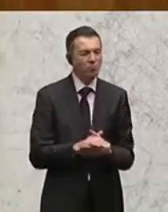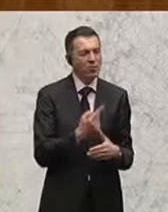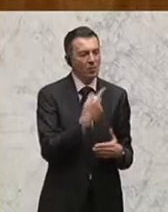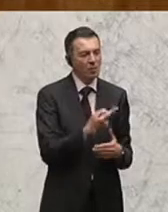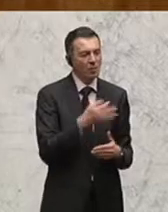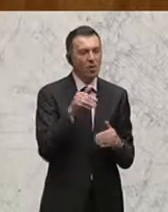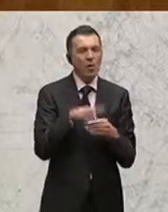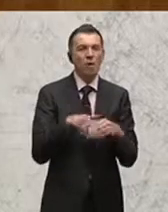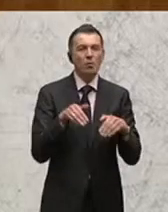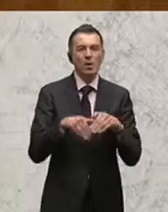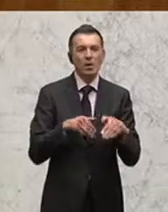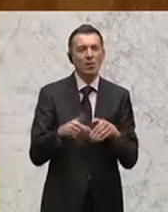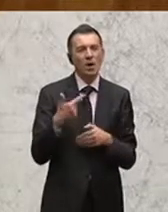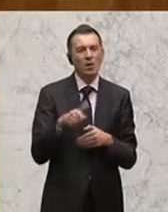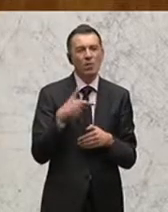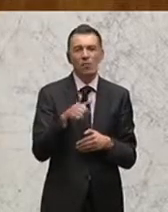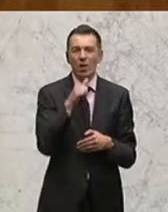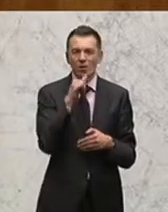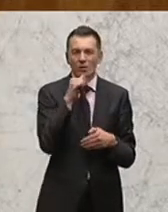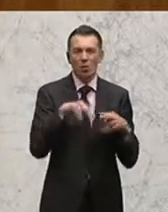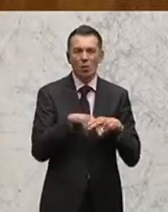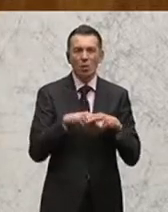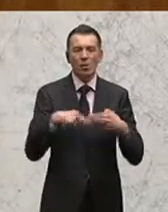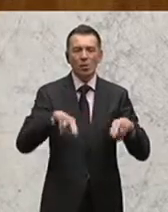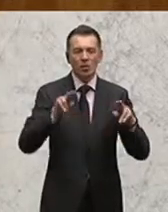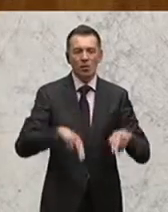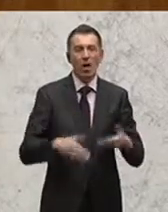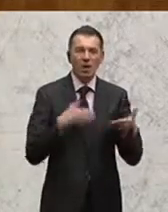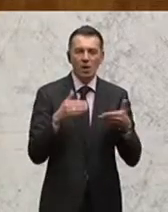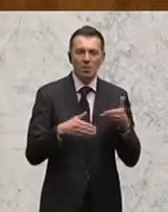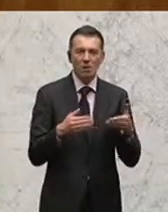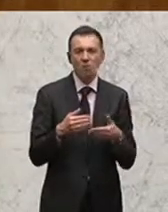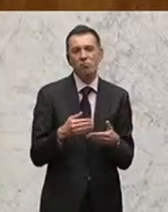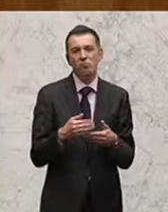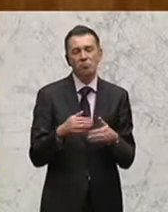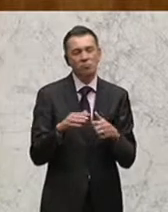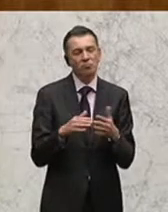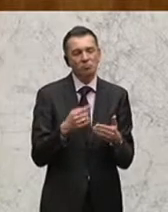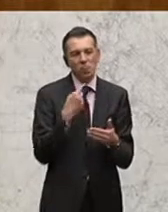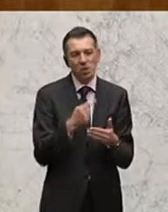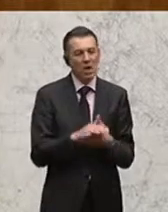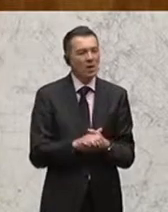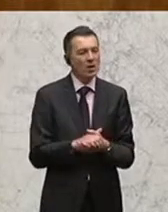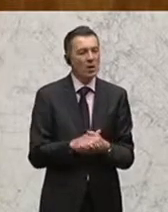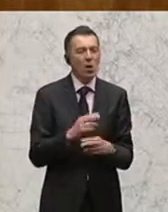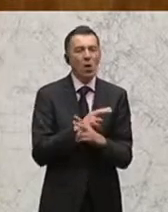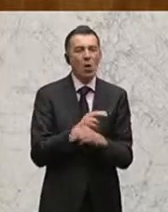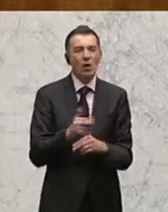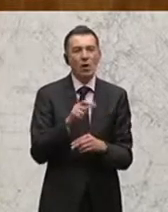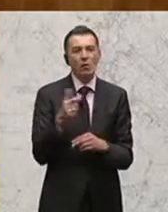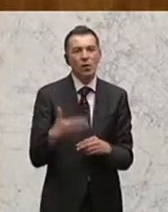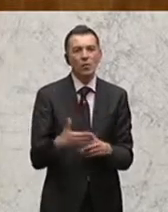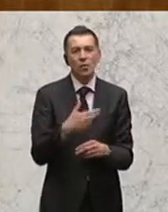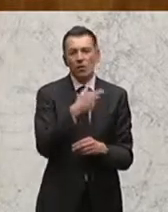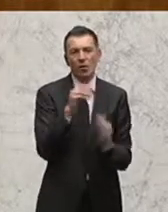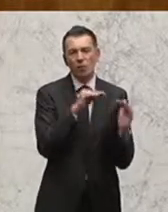der Nationalratssitzung vom 22. Oktober 2014 gesagt, wir wissen, dass allein in Österreich 150 Menschen